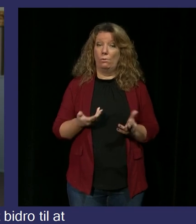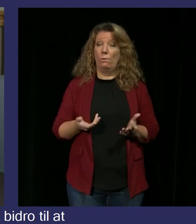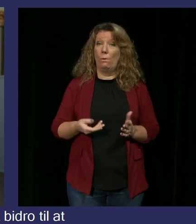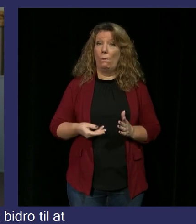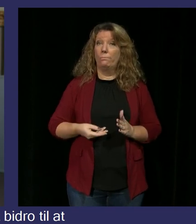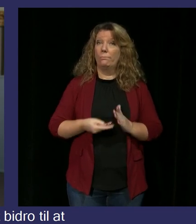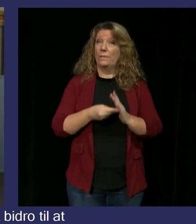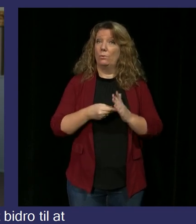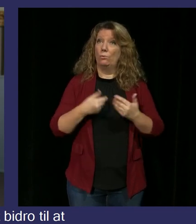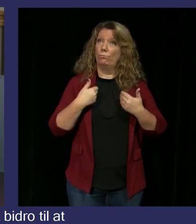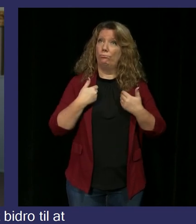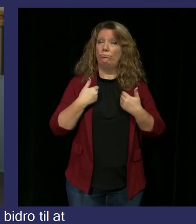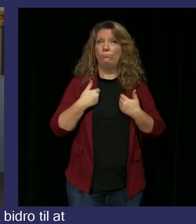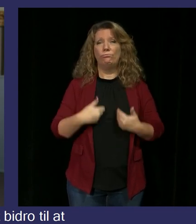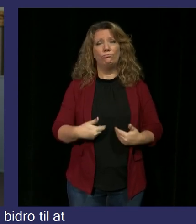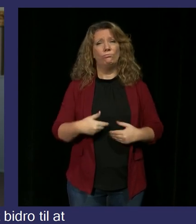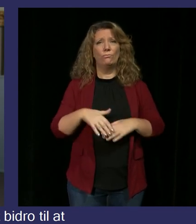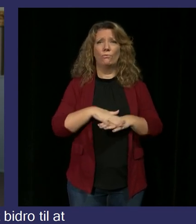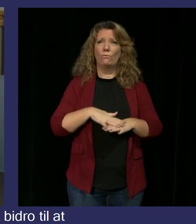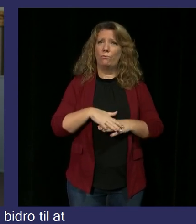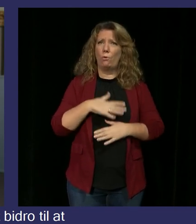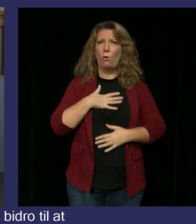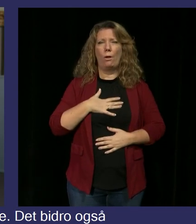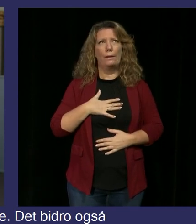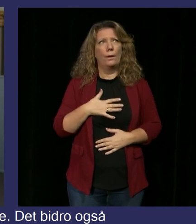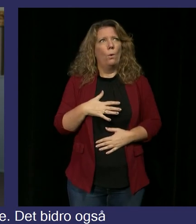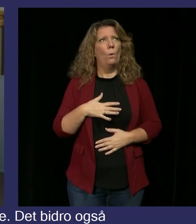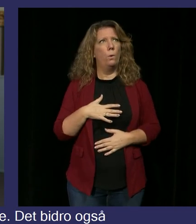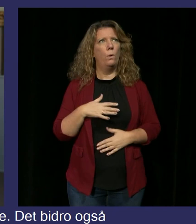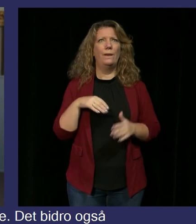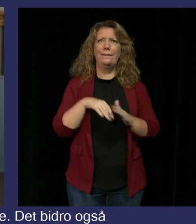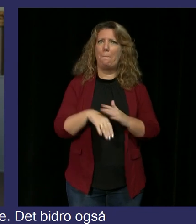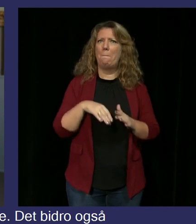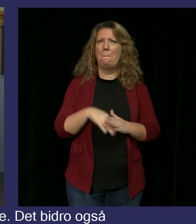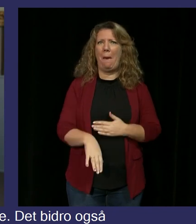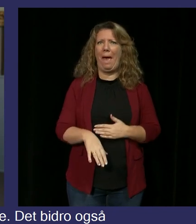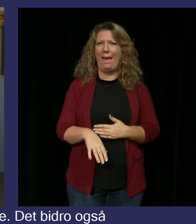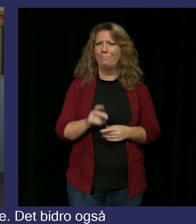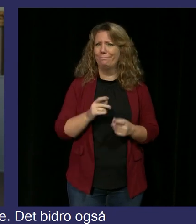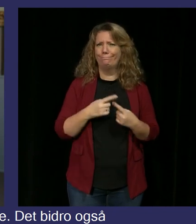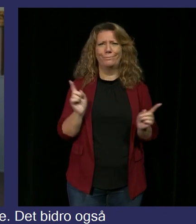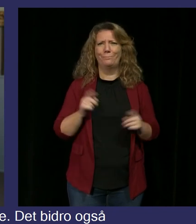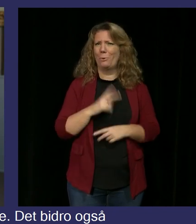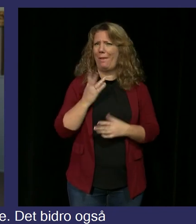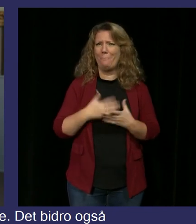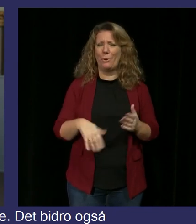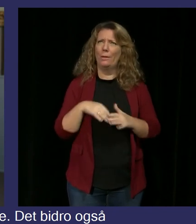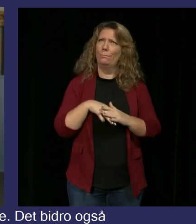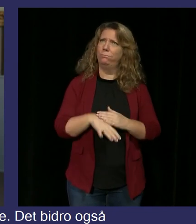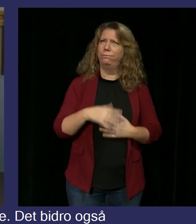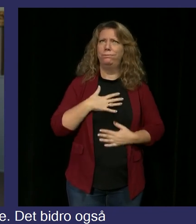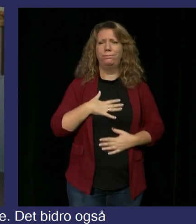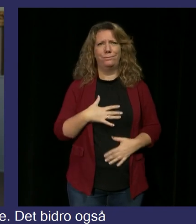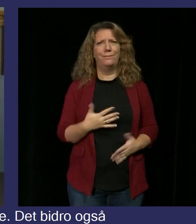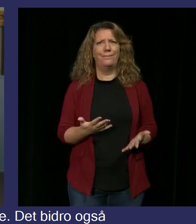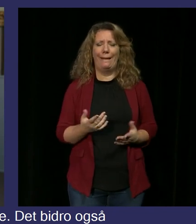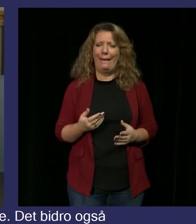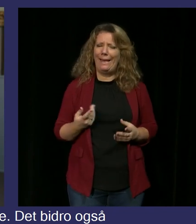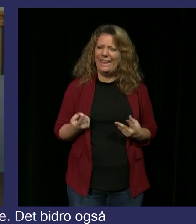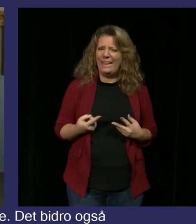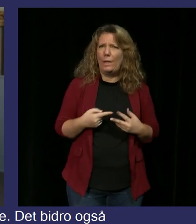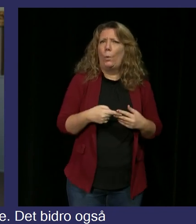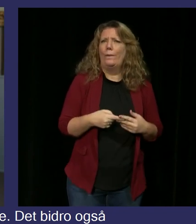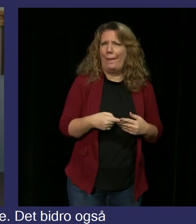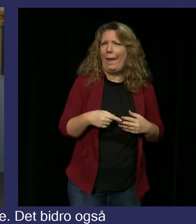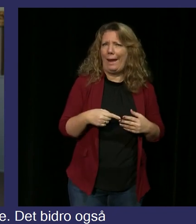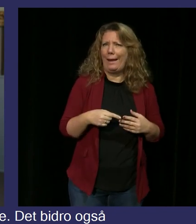at jeg følte meg hjemme på en annen måte. Jeg følte meg inkludert på en annen måte. Og det bidrar også til at jeg på